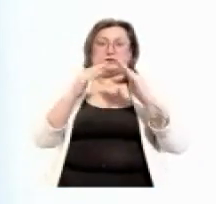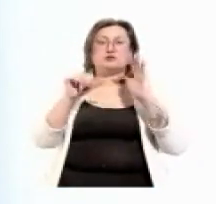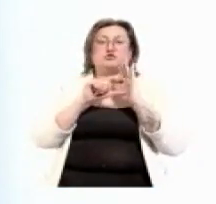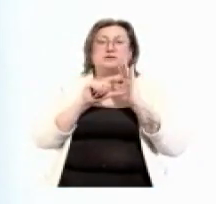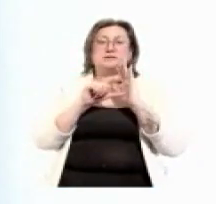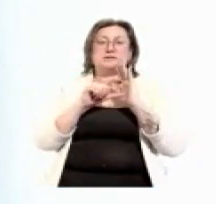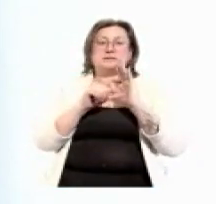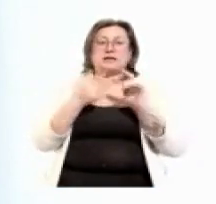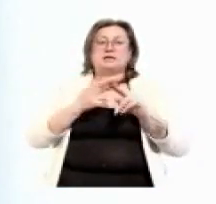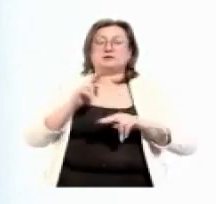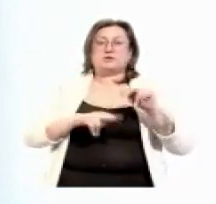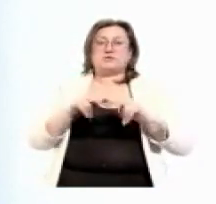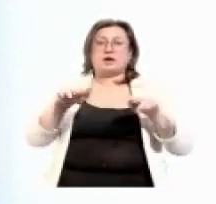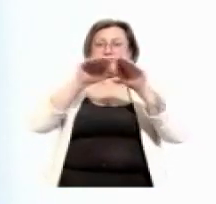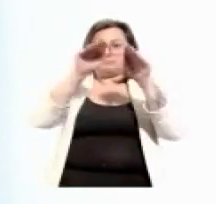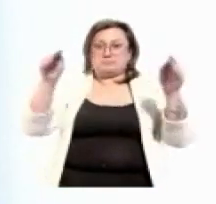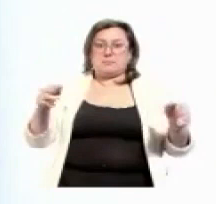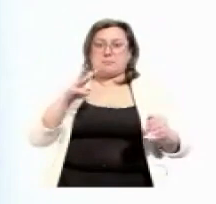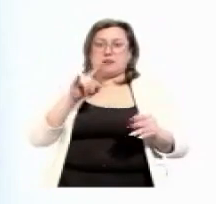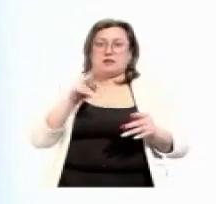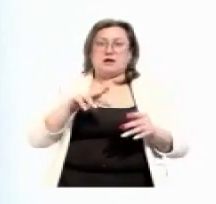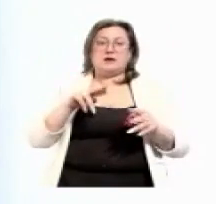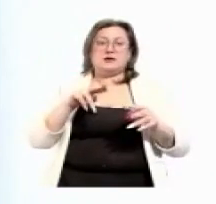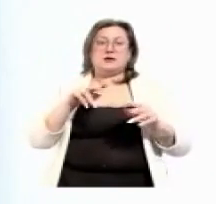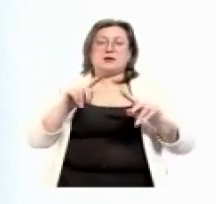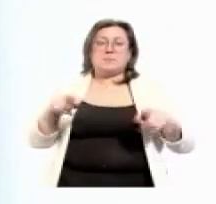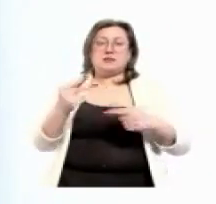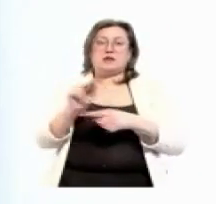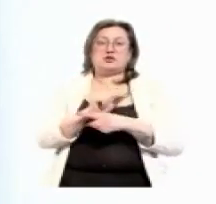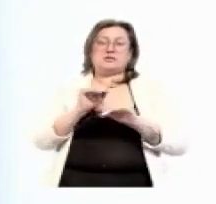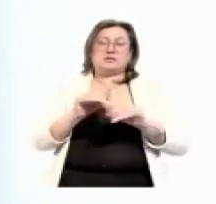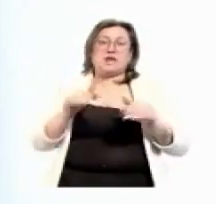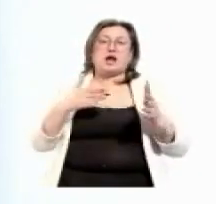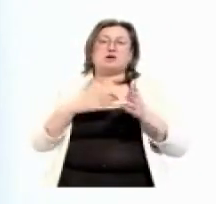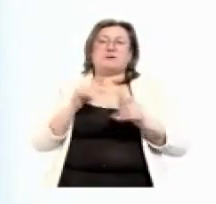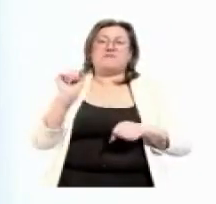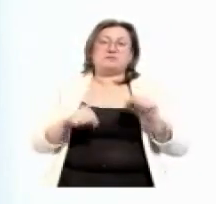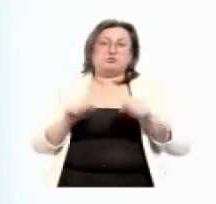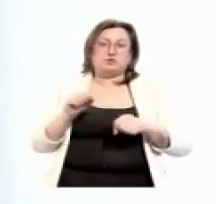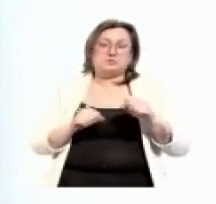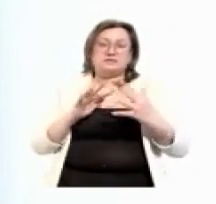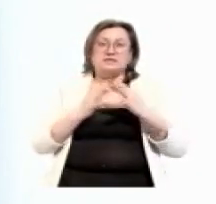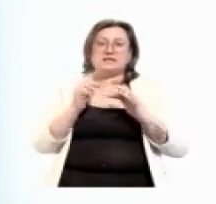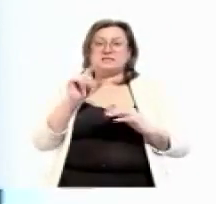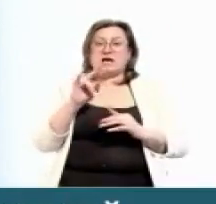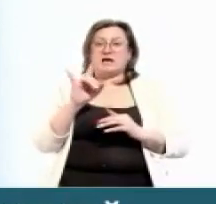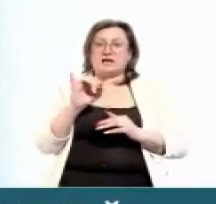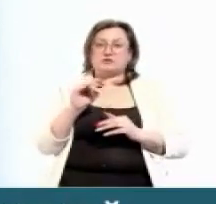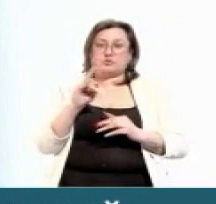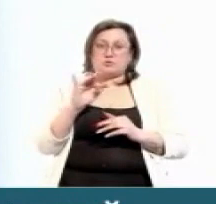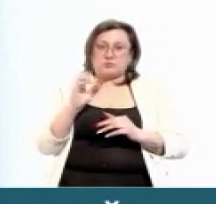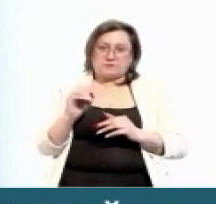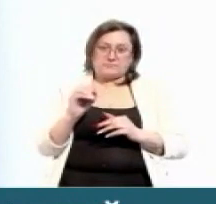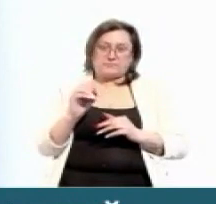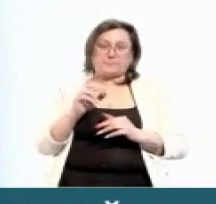объектов. Это строительство крытого манежа для реабилитации и лечения детей с ограниченными возможностями в селе Заречное Кустанайского